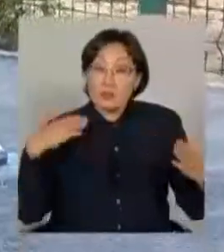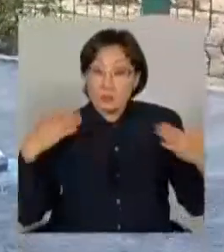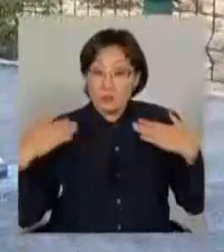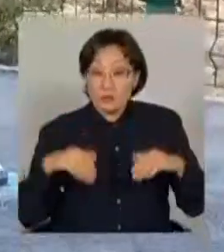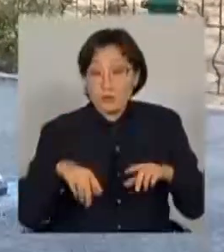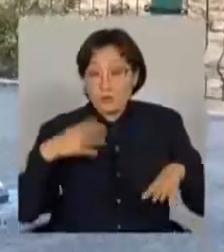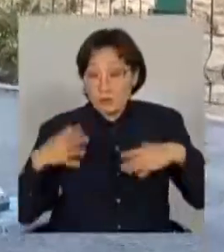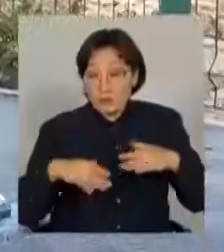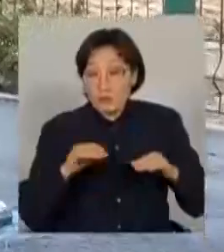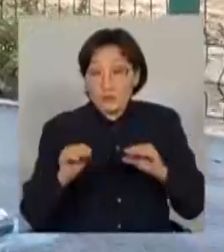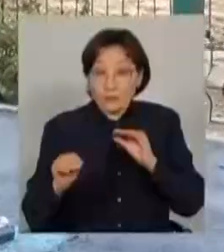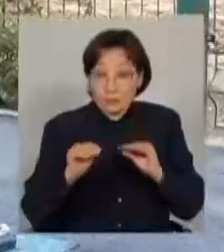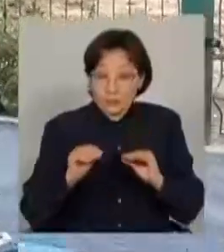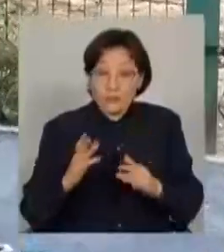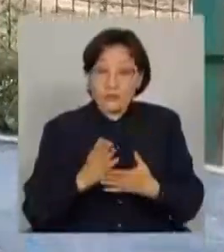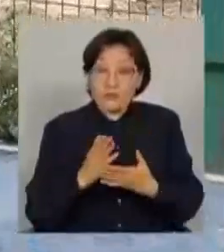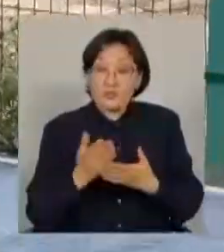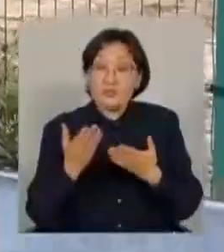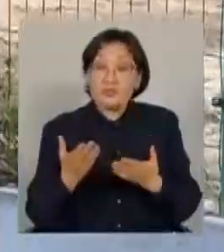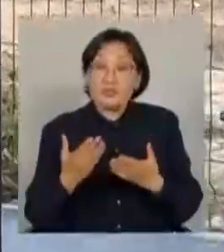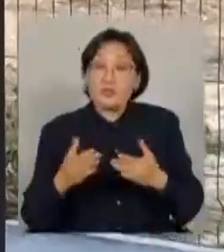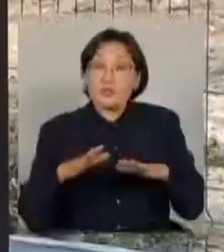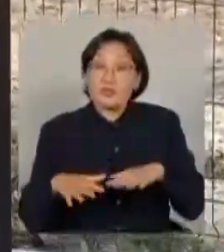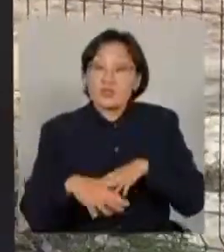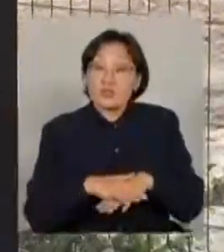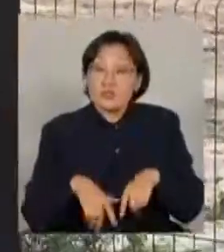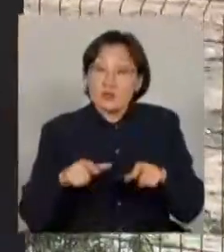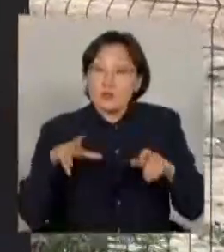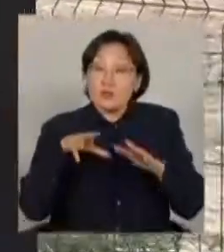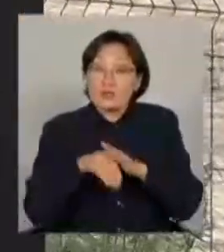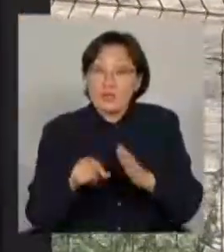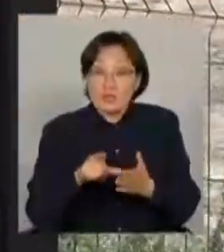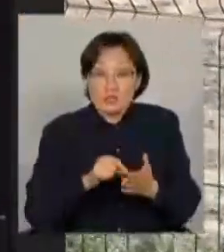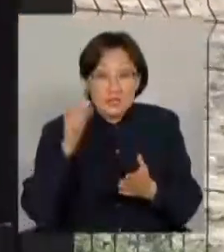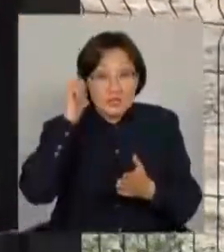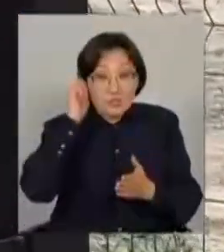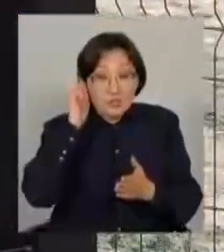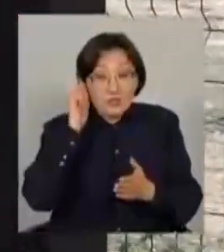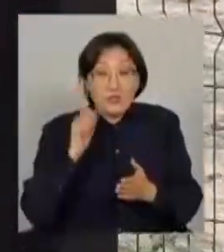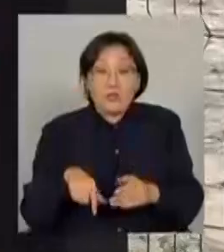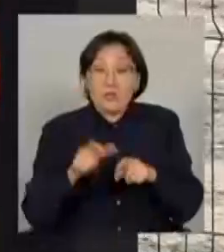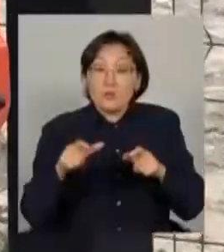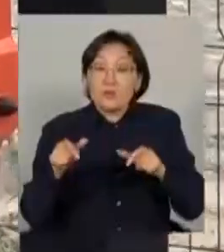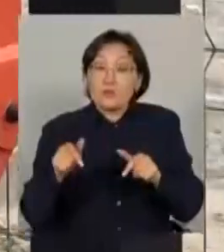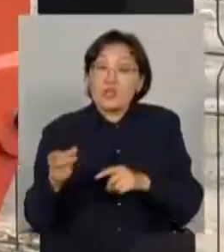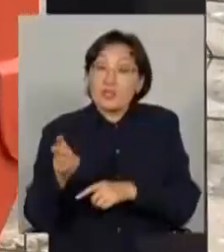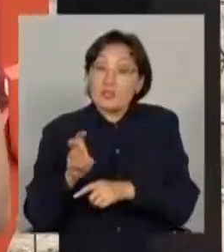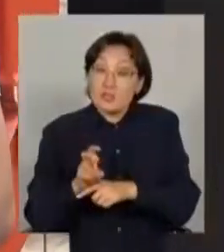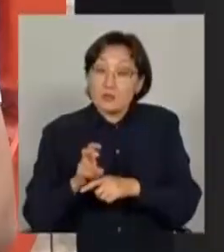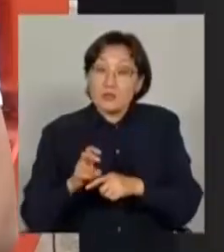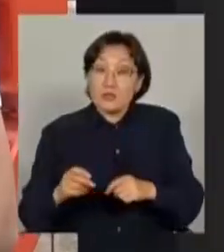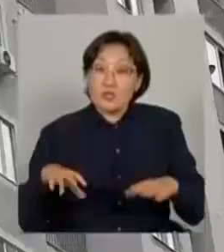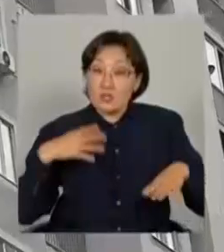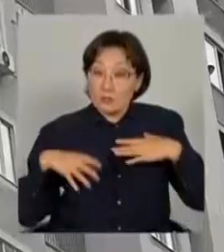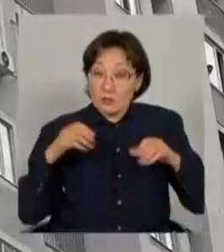шынықтыратын түрлі құрылғылар қойылған екен. Енді бұл жердегі жергілікті тұрғындар, әсіресе зейнет жасындағы кісілер дәл осы жерге келіп буынын жібіте